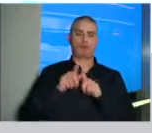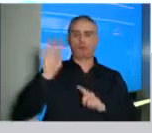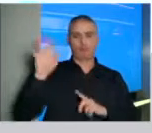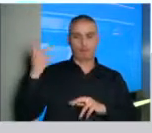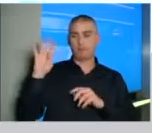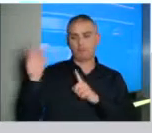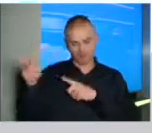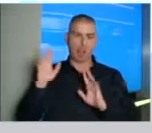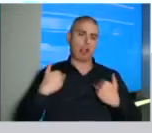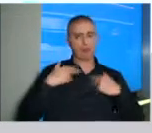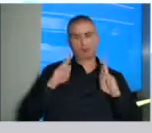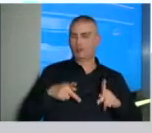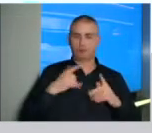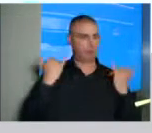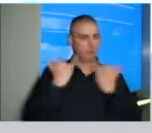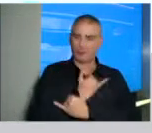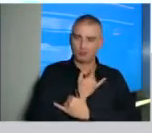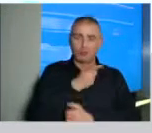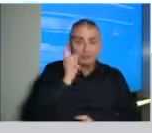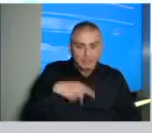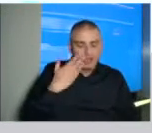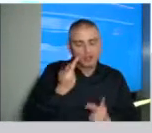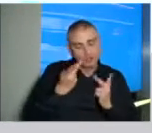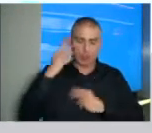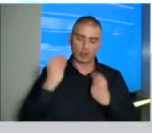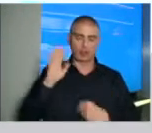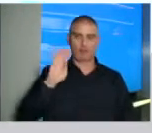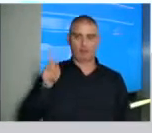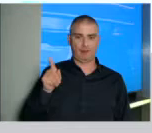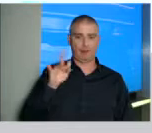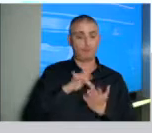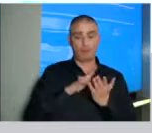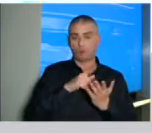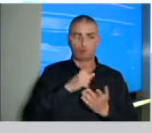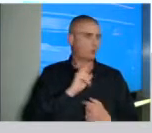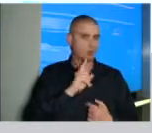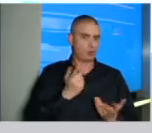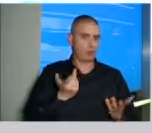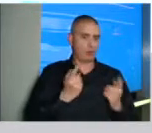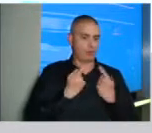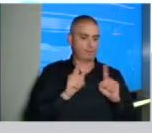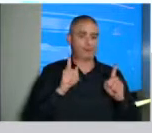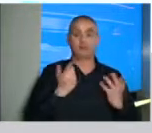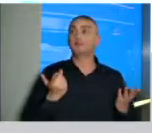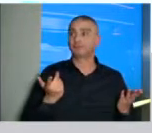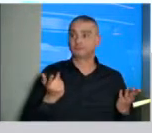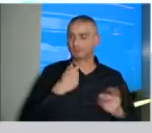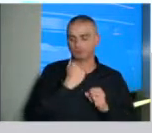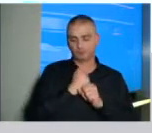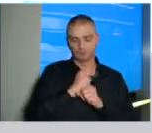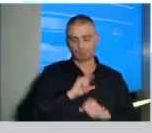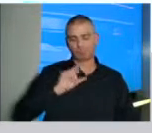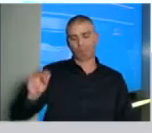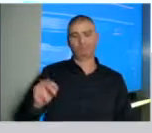שביבי זה גם אני. טעות. הוא צריך להיות יותר טוב מביבי במקומות שהוא בהם יותר טוב. הוא גם לא מבדל את עצמו. הוא לא, בדיוק, הוא עושה מיטו,